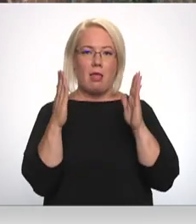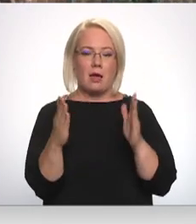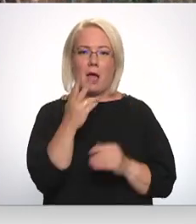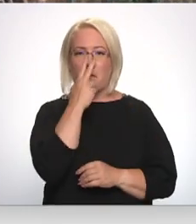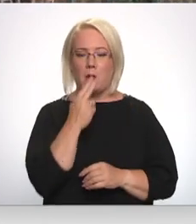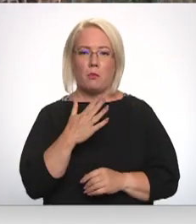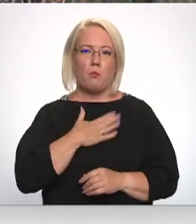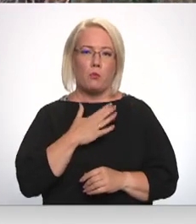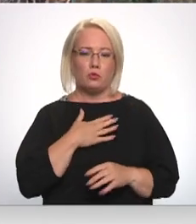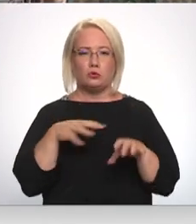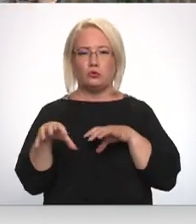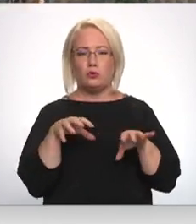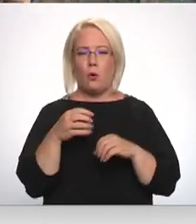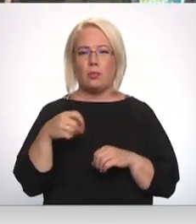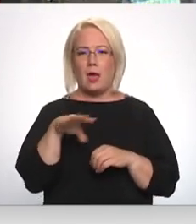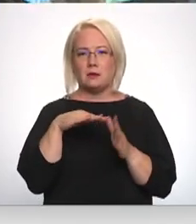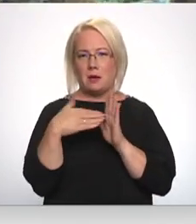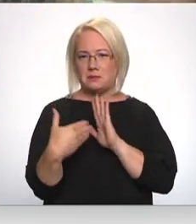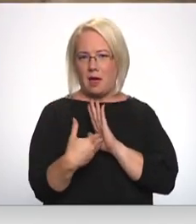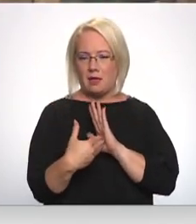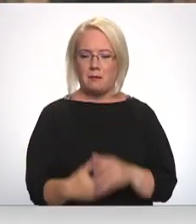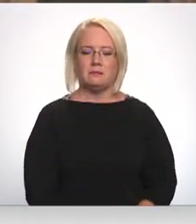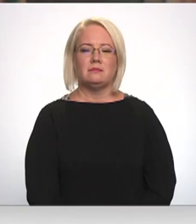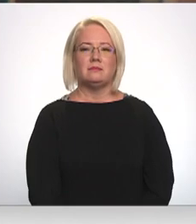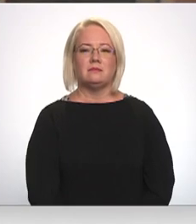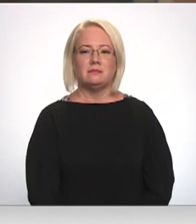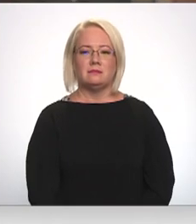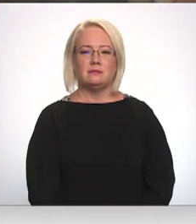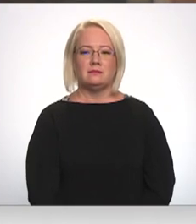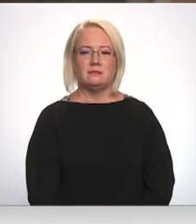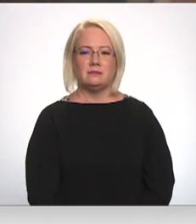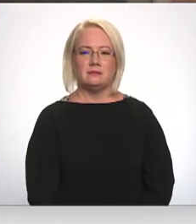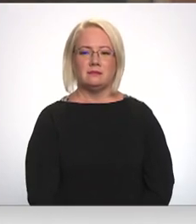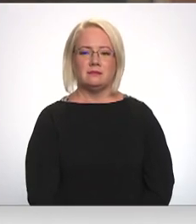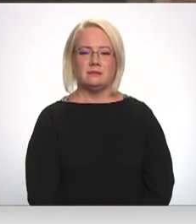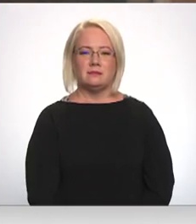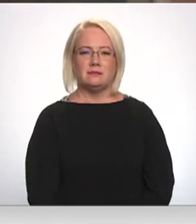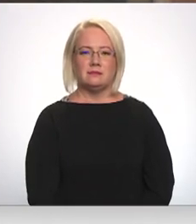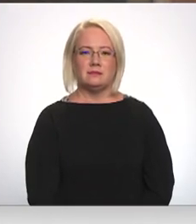zooloģiskā dārza apstākļiem. Dāvids Frenefelds, Aigars Koviļevskis, Latvijas televīzija.